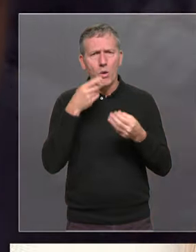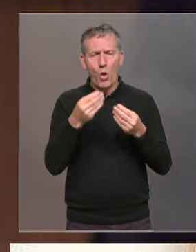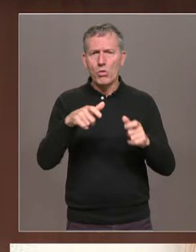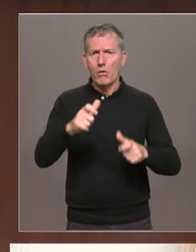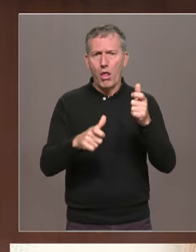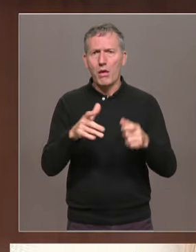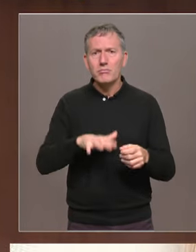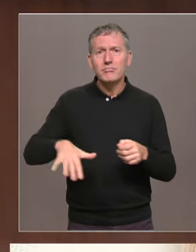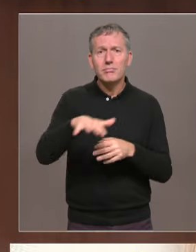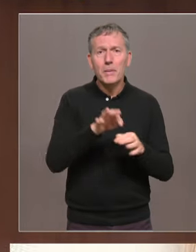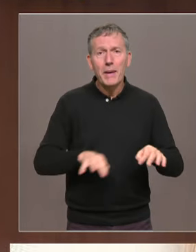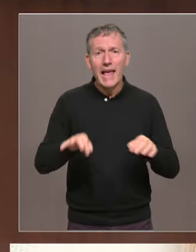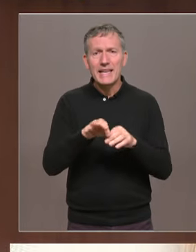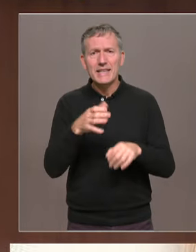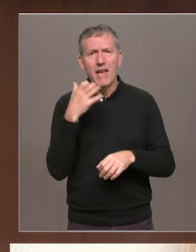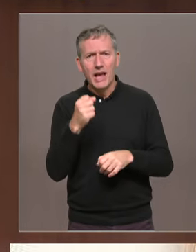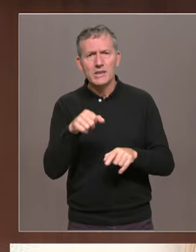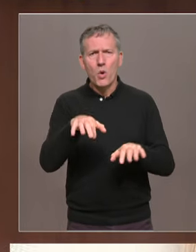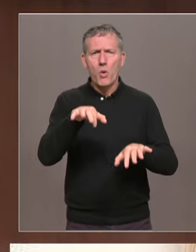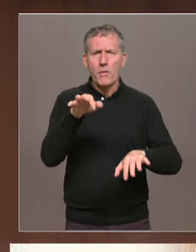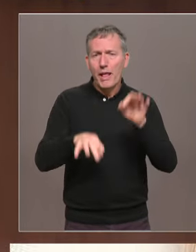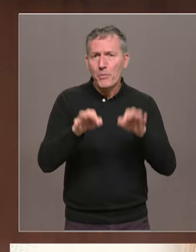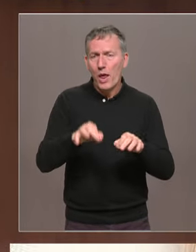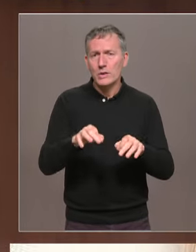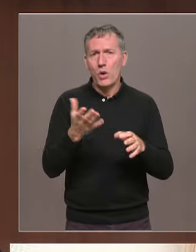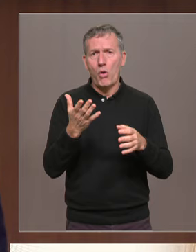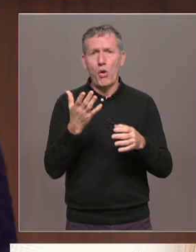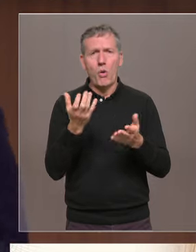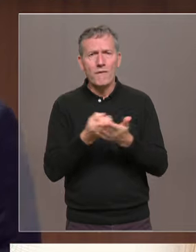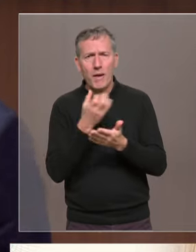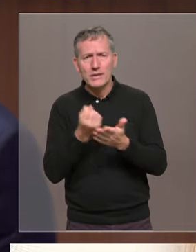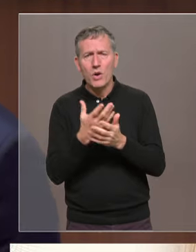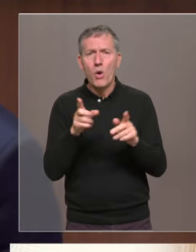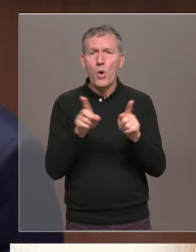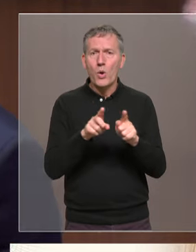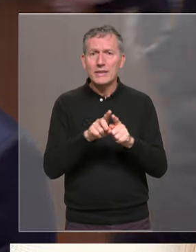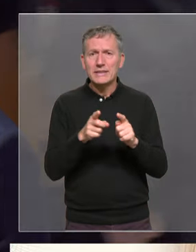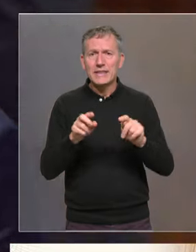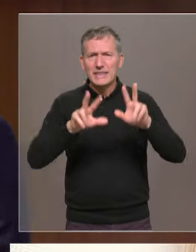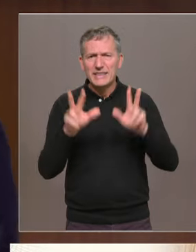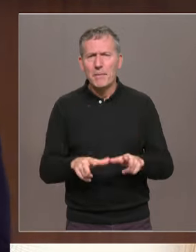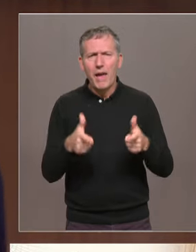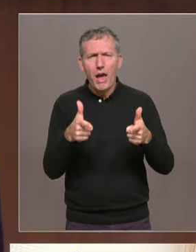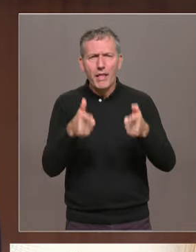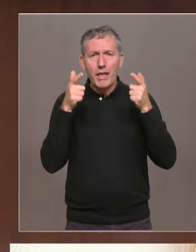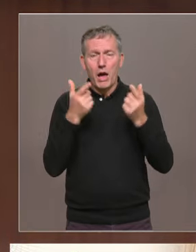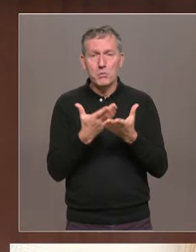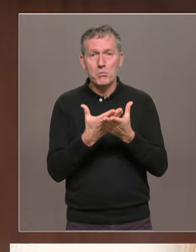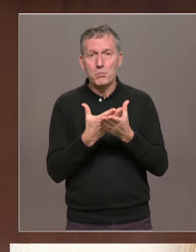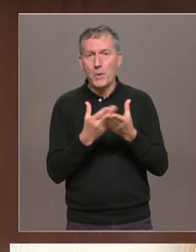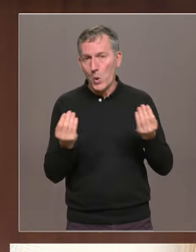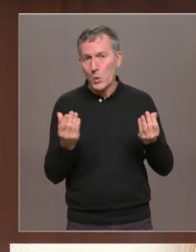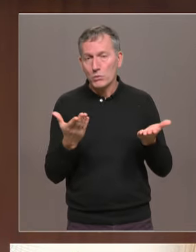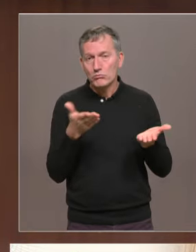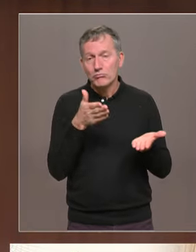les pays européens, des actions de manipulation de l'information et des cyberattaques massives. Monsieur le député,